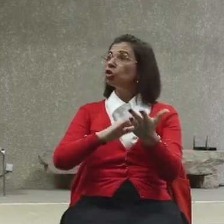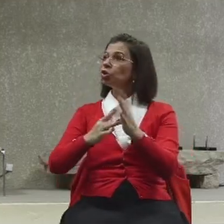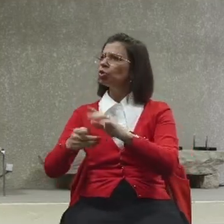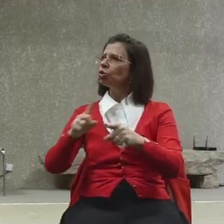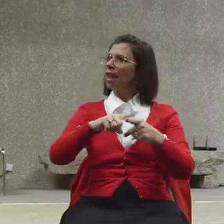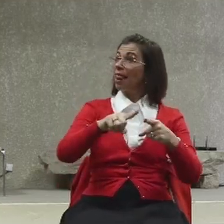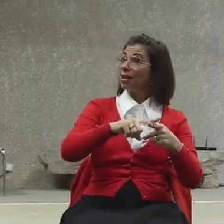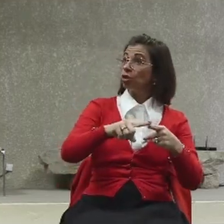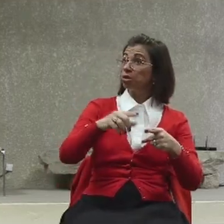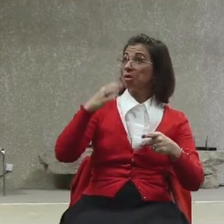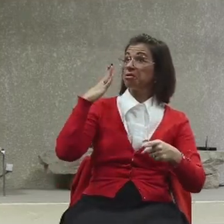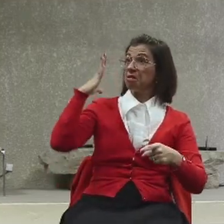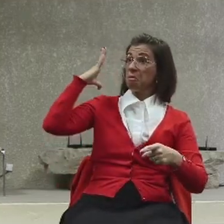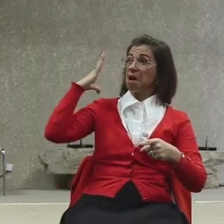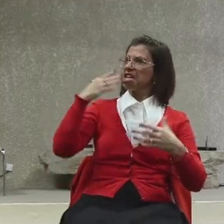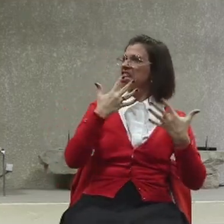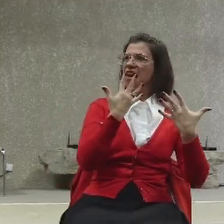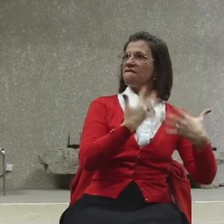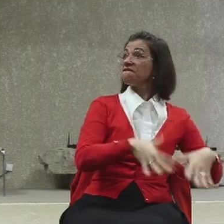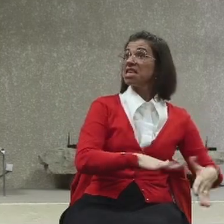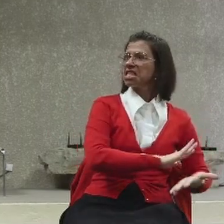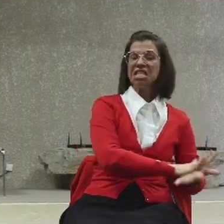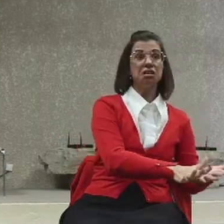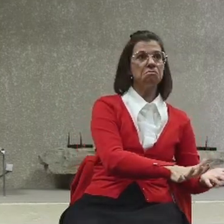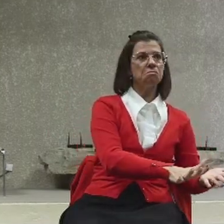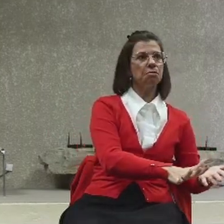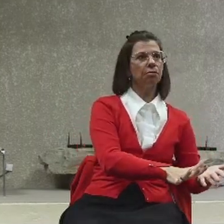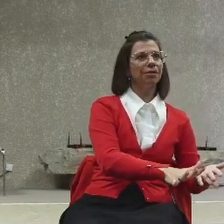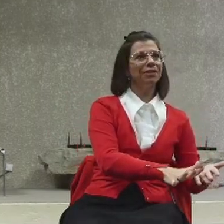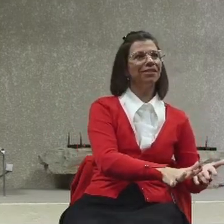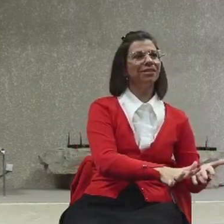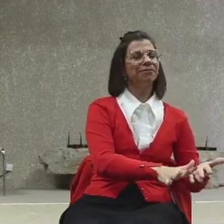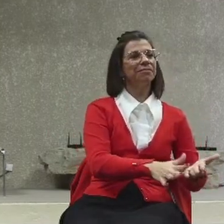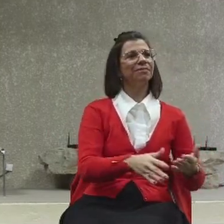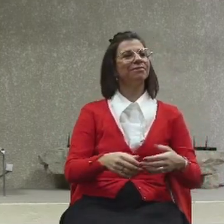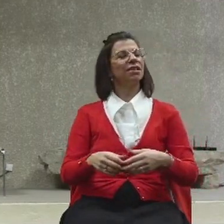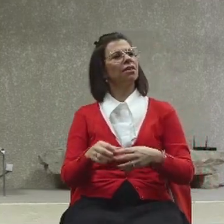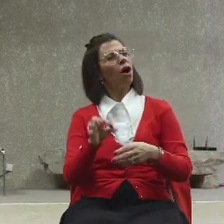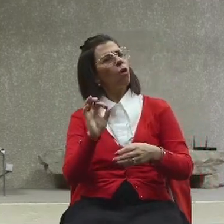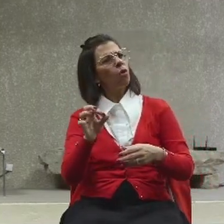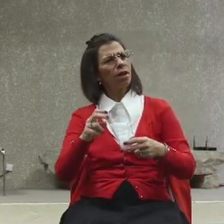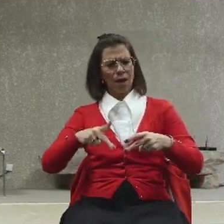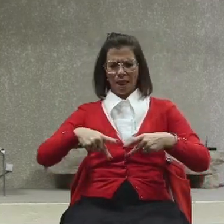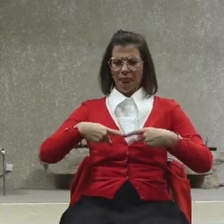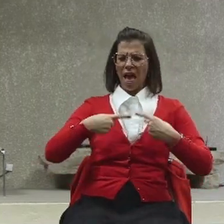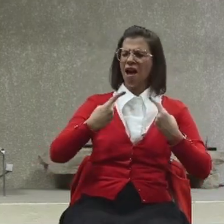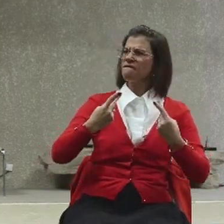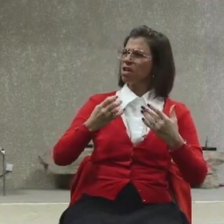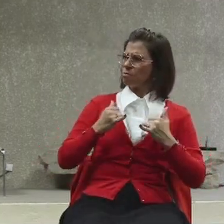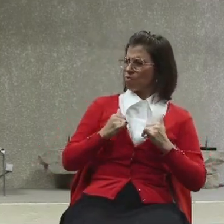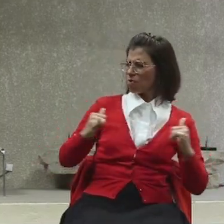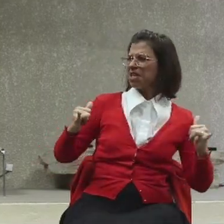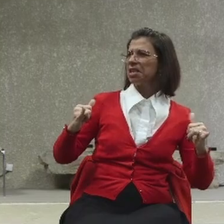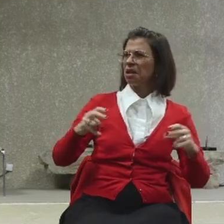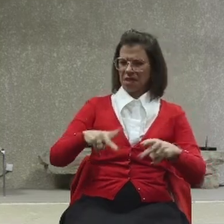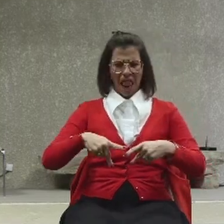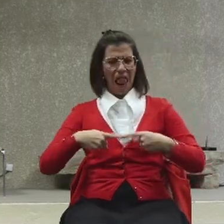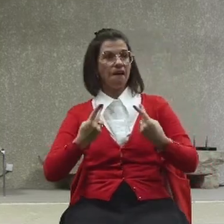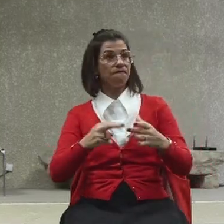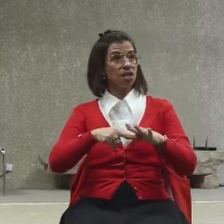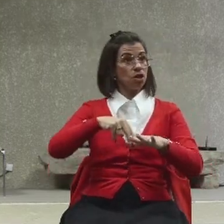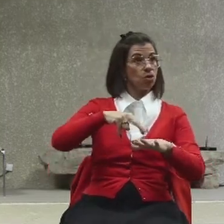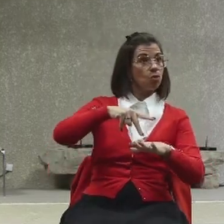le saisis par la foi qu'il va y avoir une conséquence, que la vie de Dieu, va s'installer la